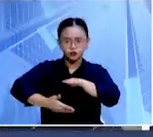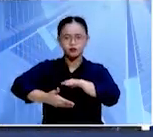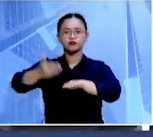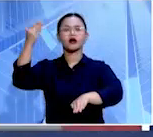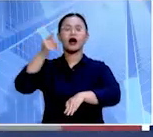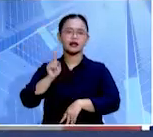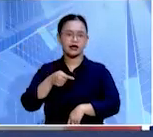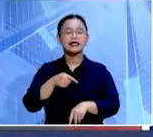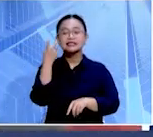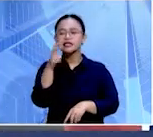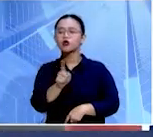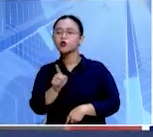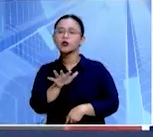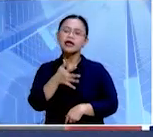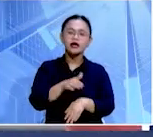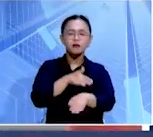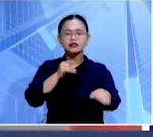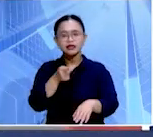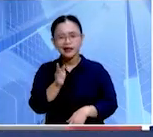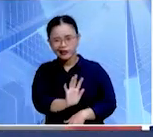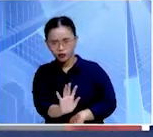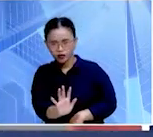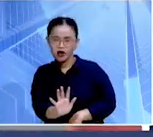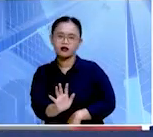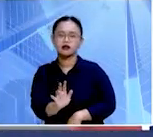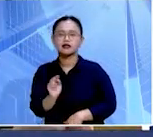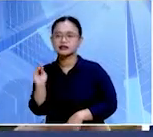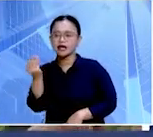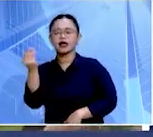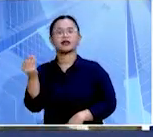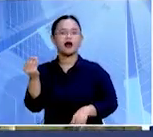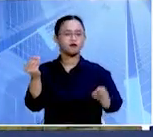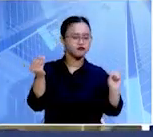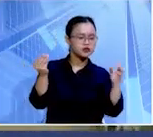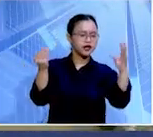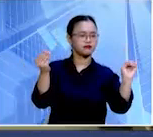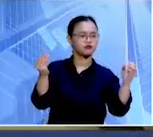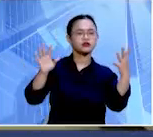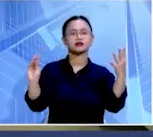situasional melihat kepadatan arus dari Jakarta menuju Puncak maupun juga dari Puncak